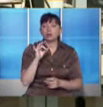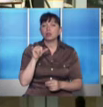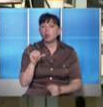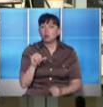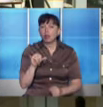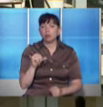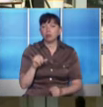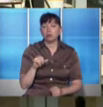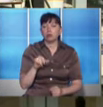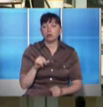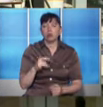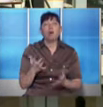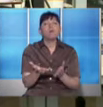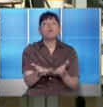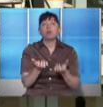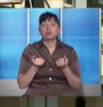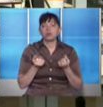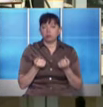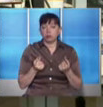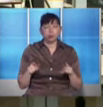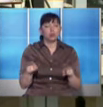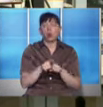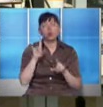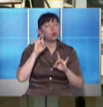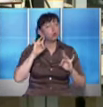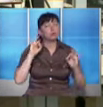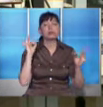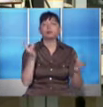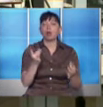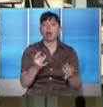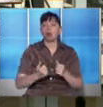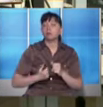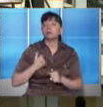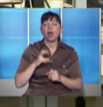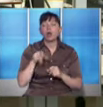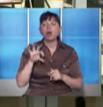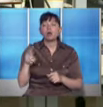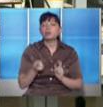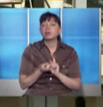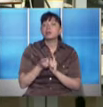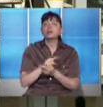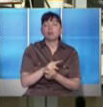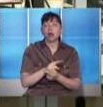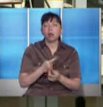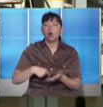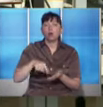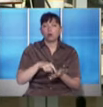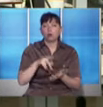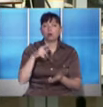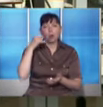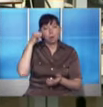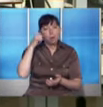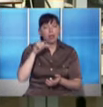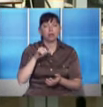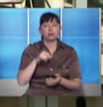Usatăi și-a cucerit această faimă sau cum a devenit orașul Bălț, o